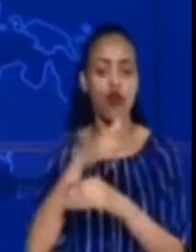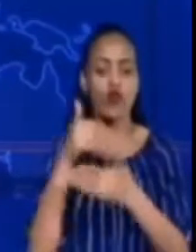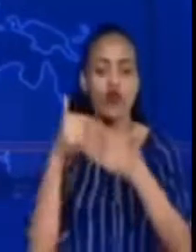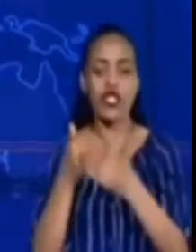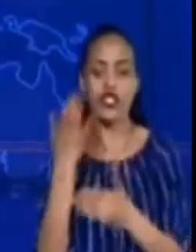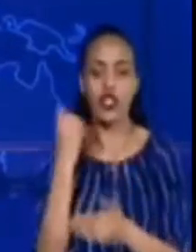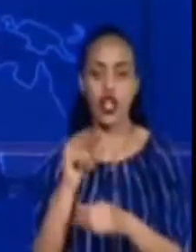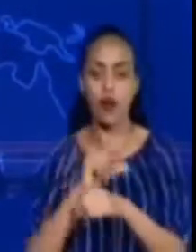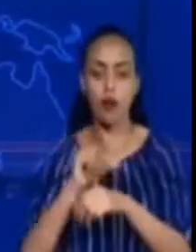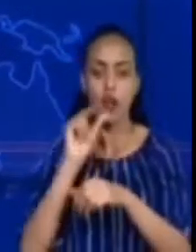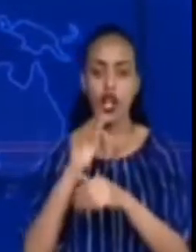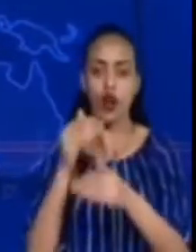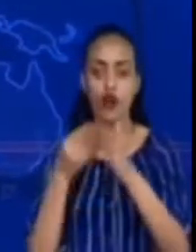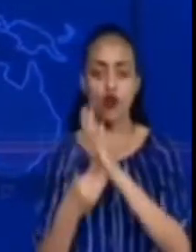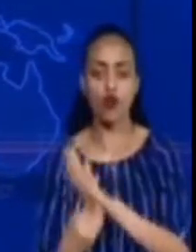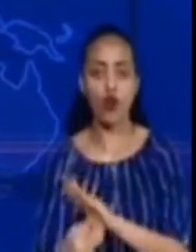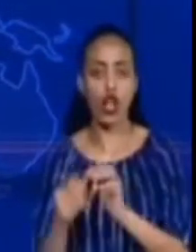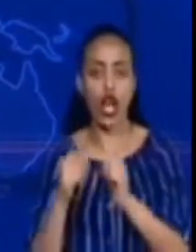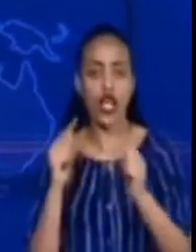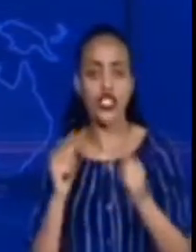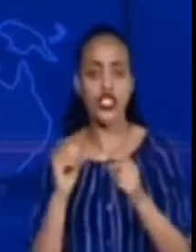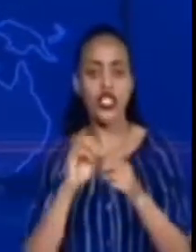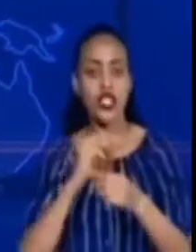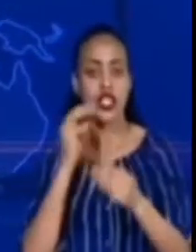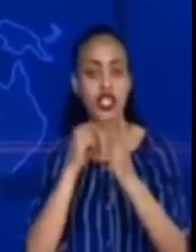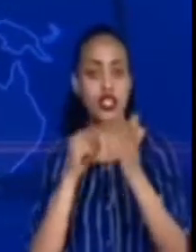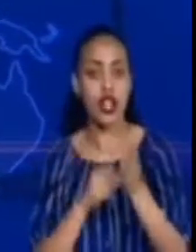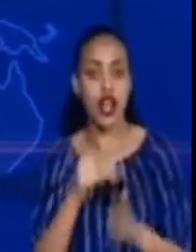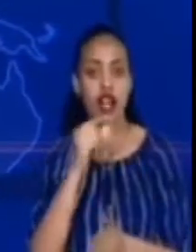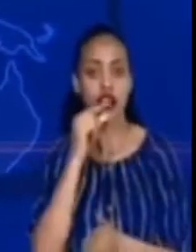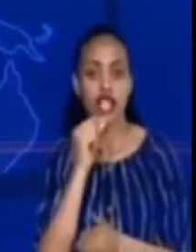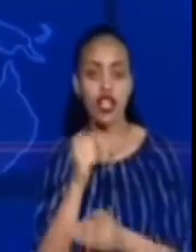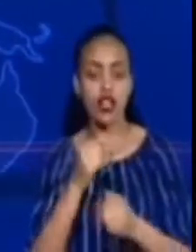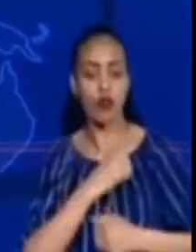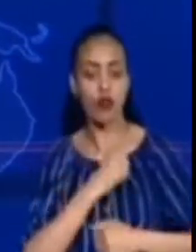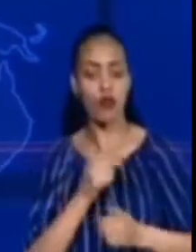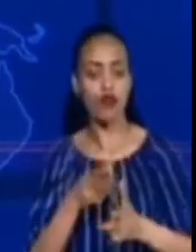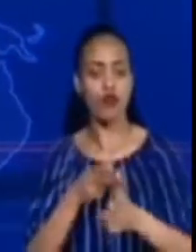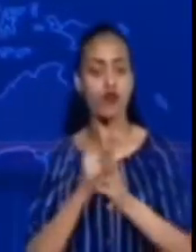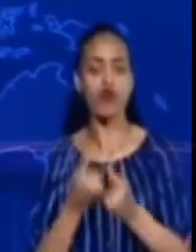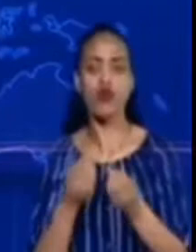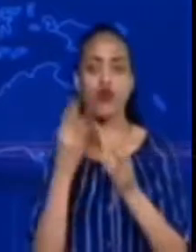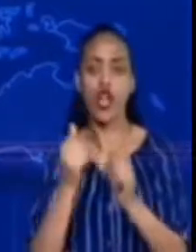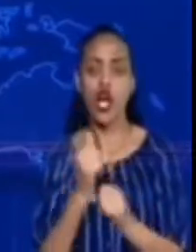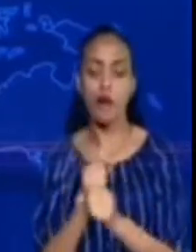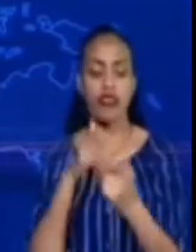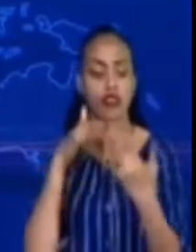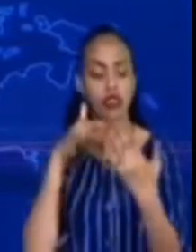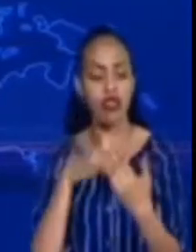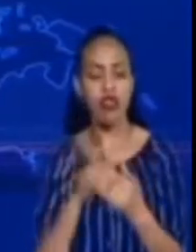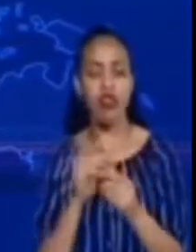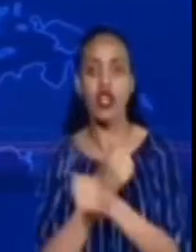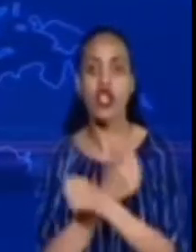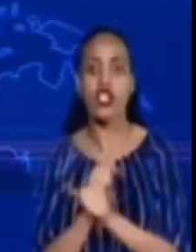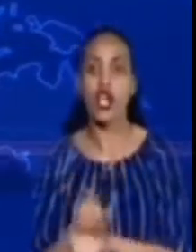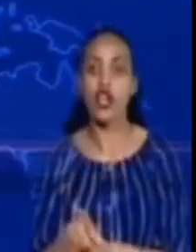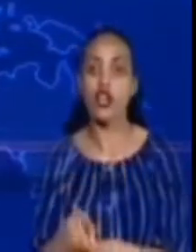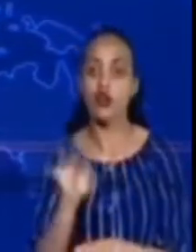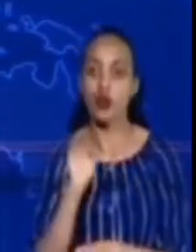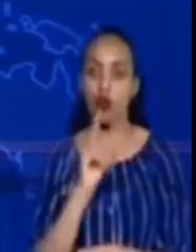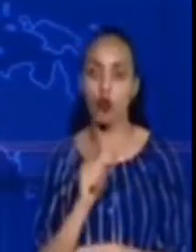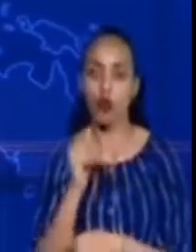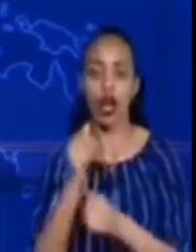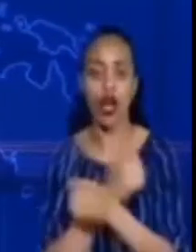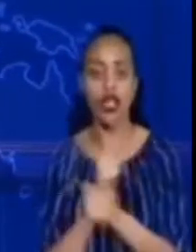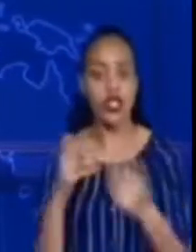አስተማሪ የኦርቶዶክስ አስተማሪዎችን ፍቅር የሚሰብኩትን ገደል ይግባ የሚል ሰው ነው።